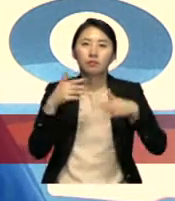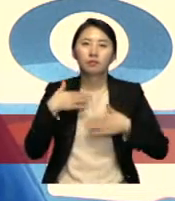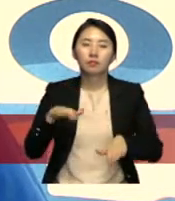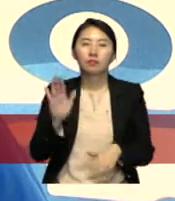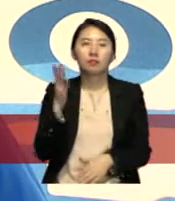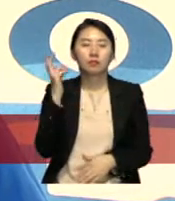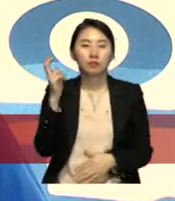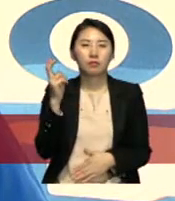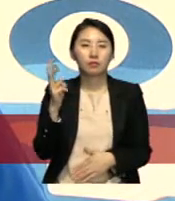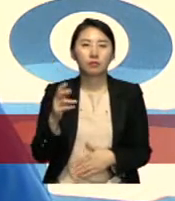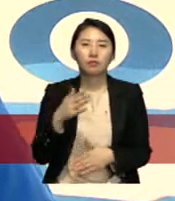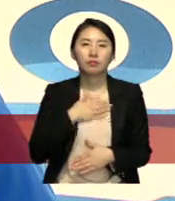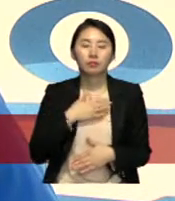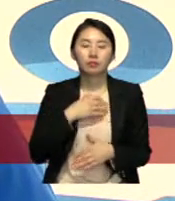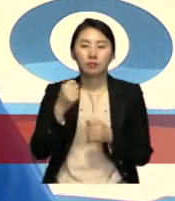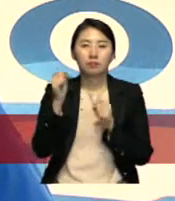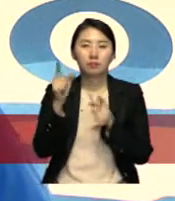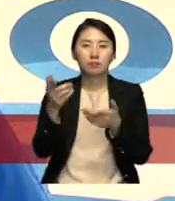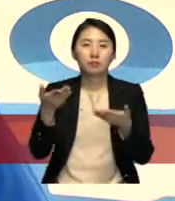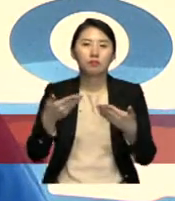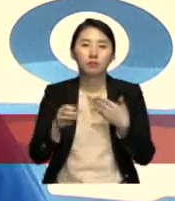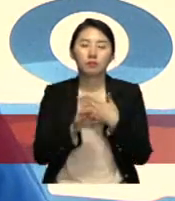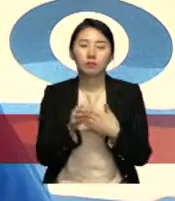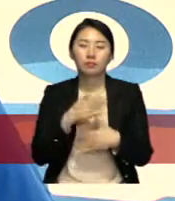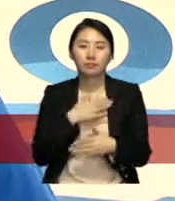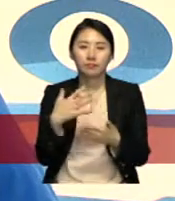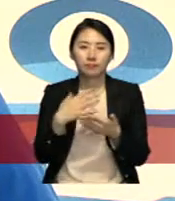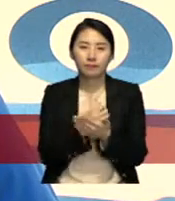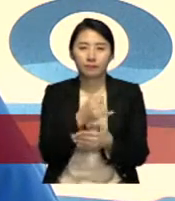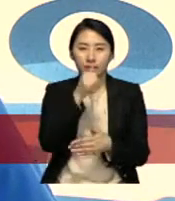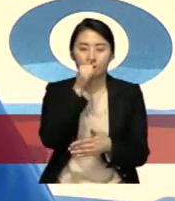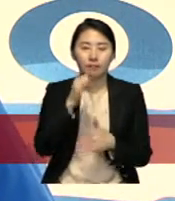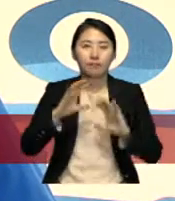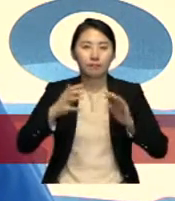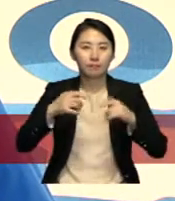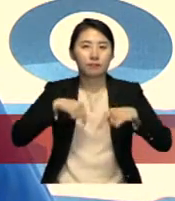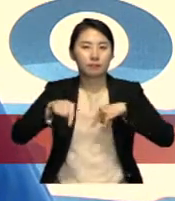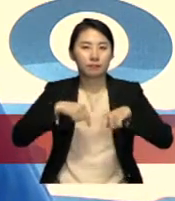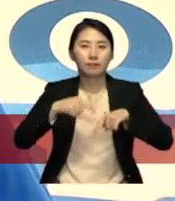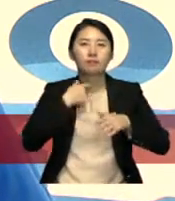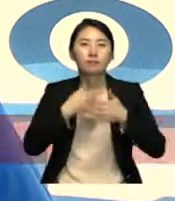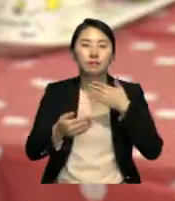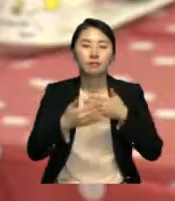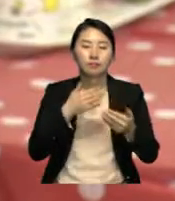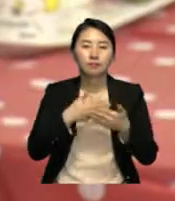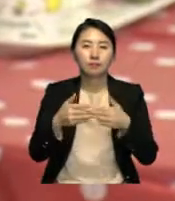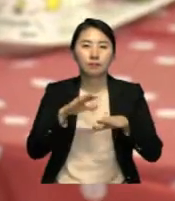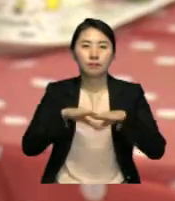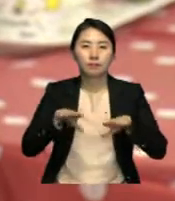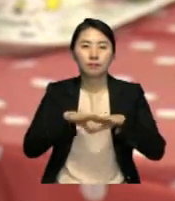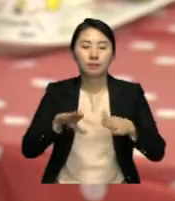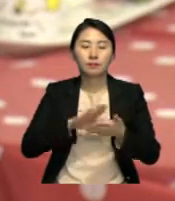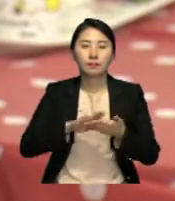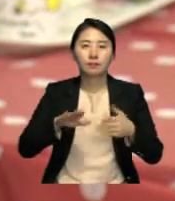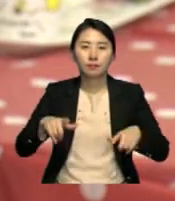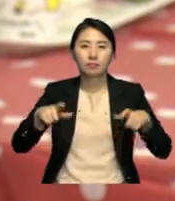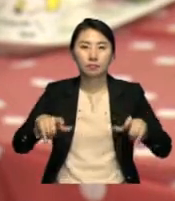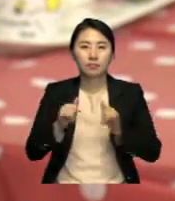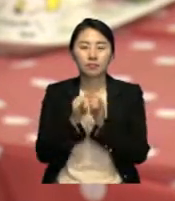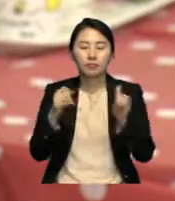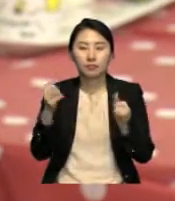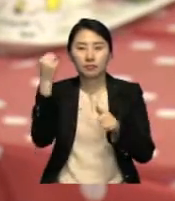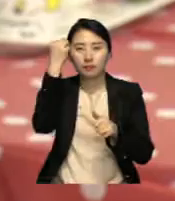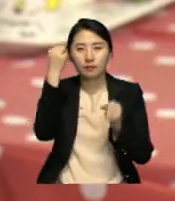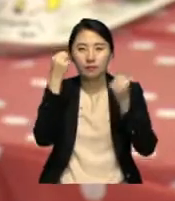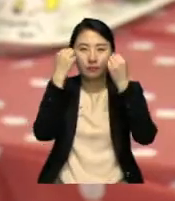생각합니다 저한테 한번 비해 주시면 제가 가지고 있는 국정 경험을 갖고 한번 멋지 풀어보겠습니다 지역 인물들과 새로운